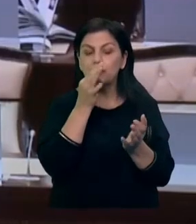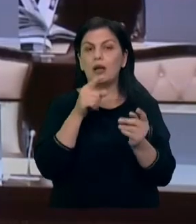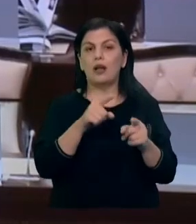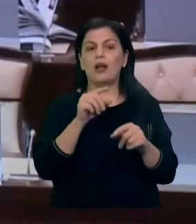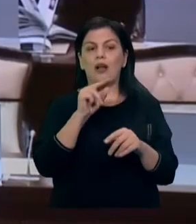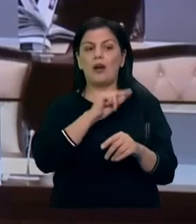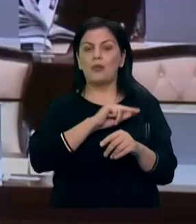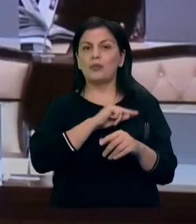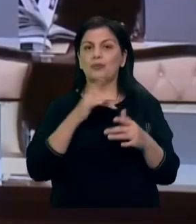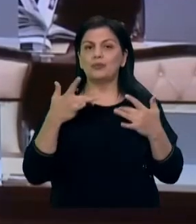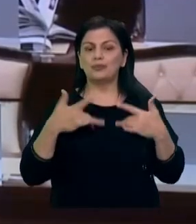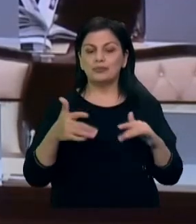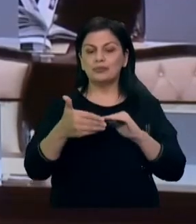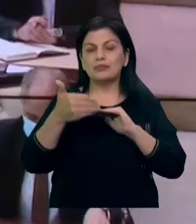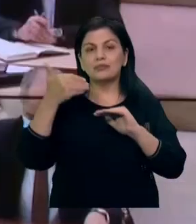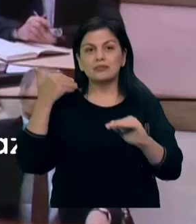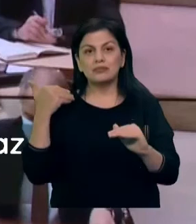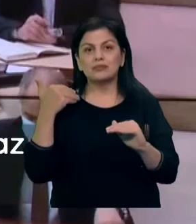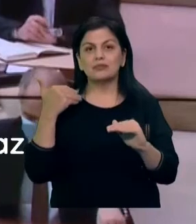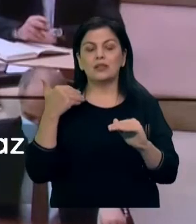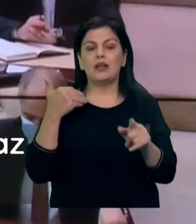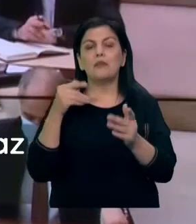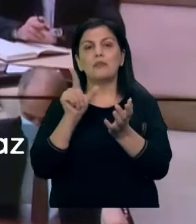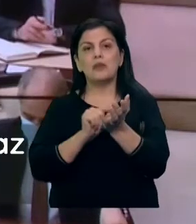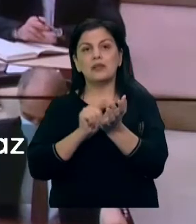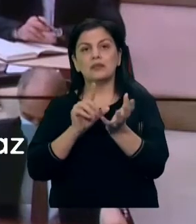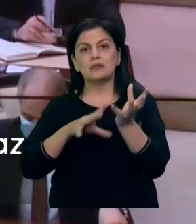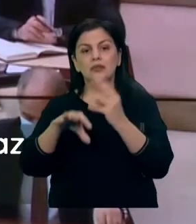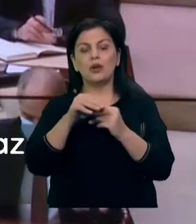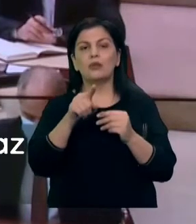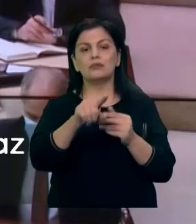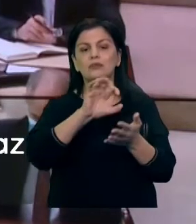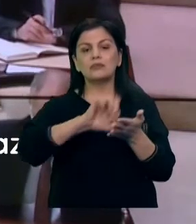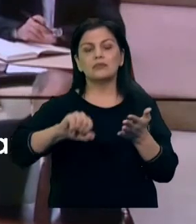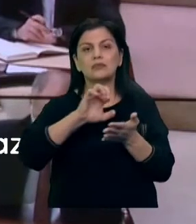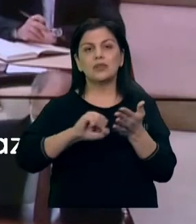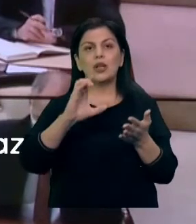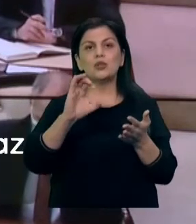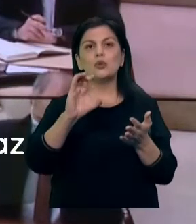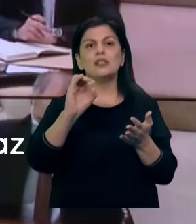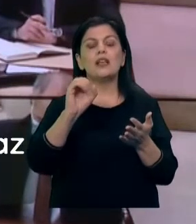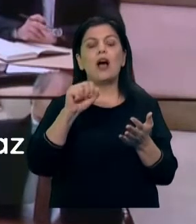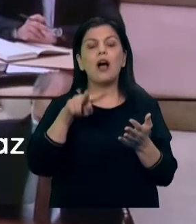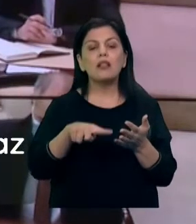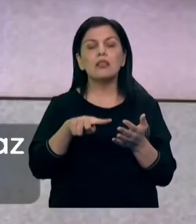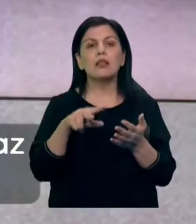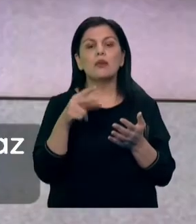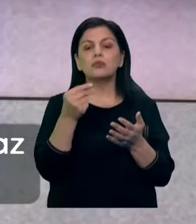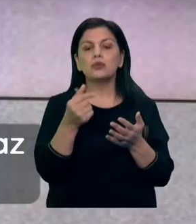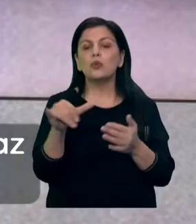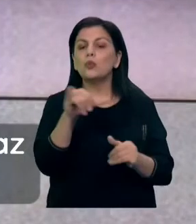ixtisarının qadağan olunmasını təklif etdilər. Pensiyaçının pensiyasından tutulan sosial haqqın nəyə hesablandığını